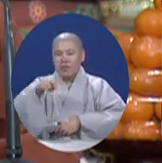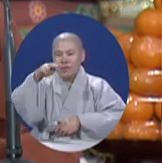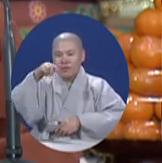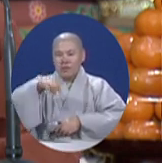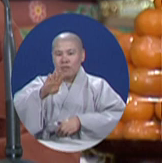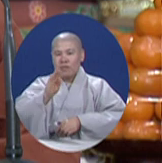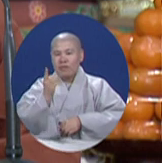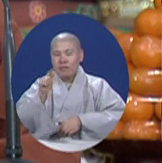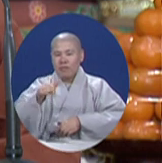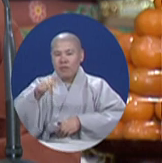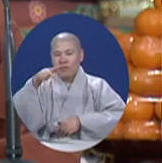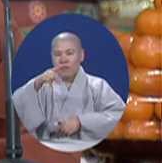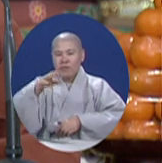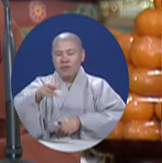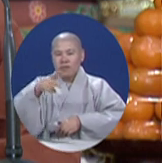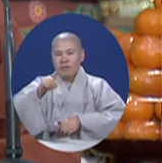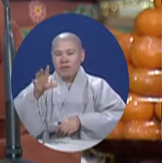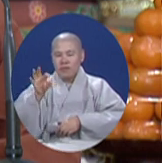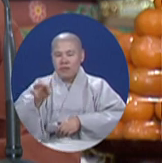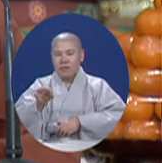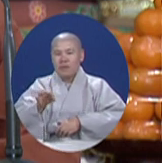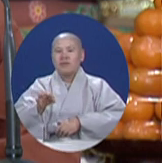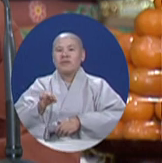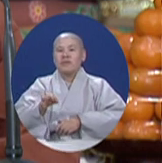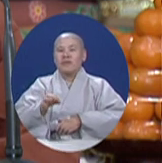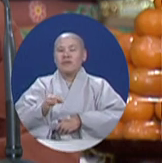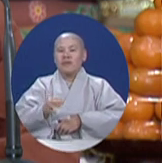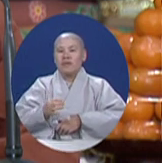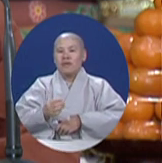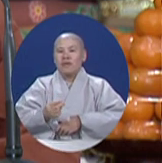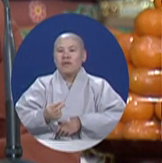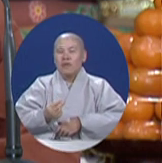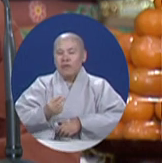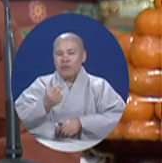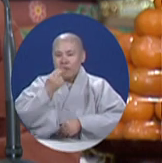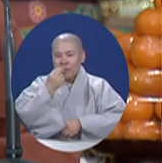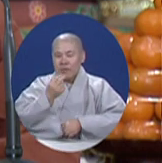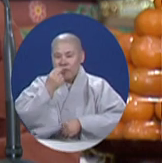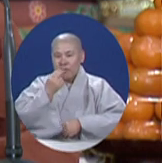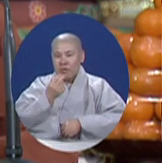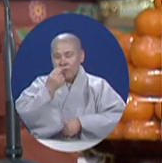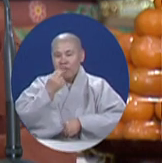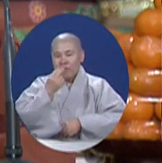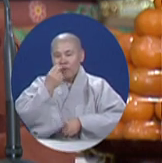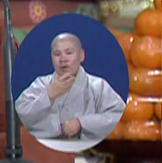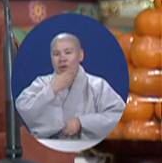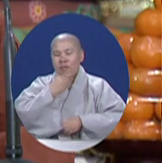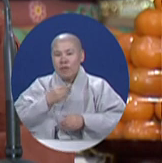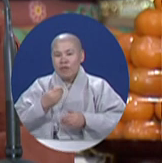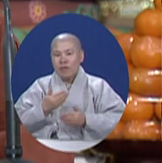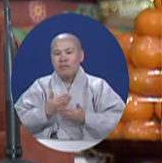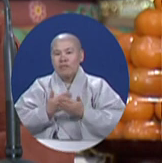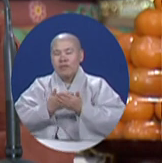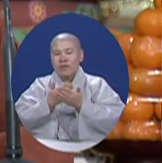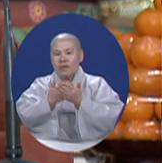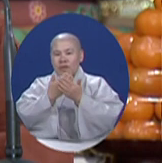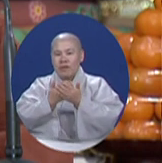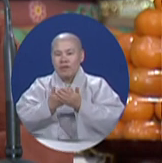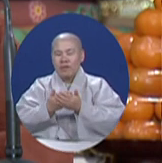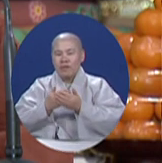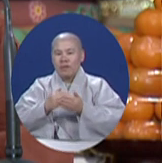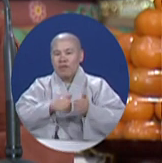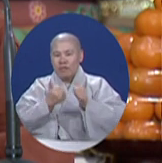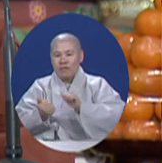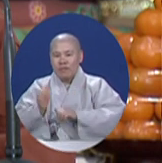증장, 현생에는 수복을 증장시키는 게 그 대중의 염원이고요. 내세에는